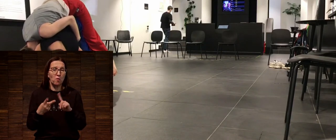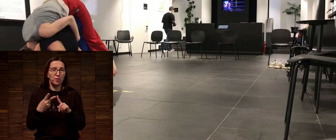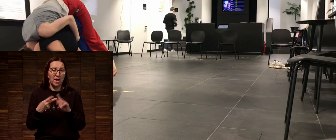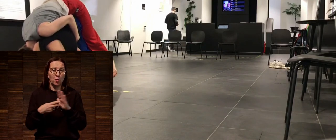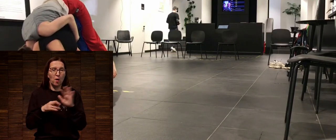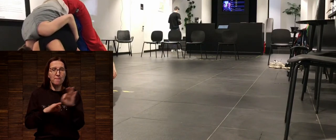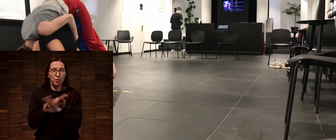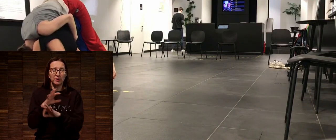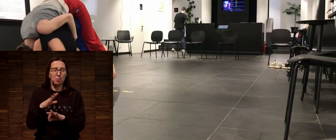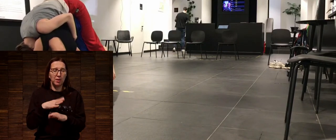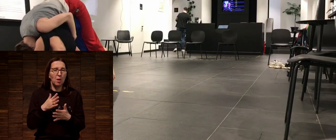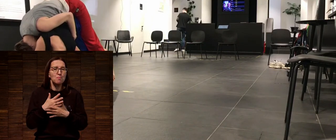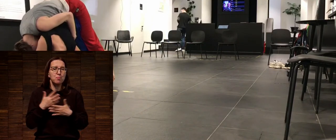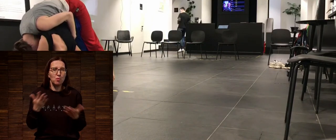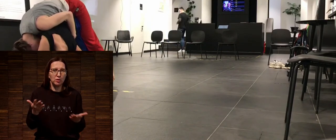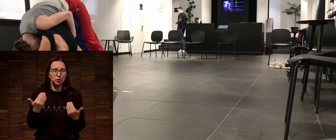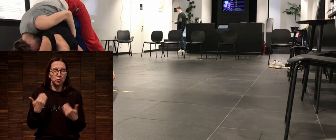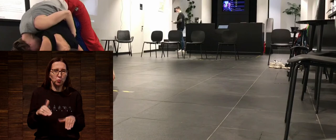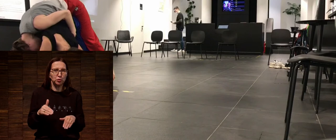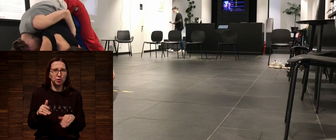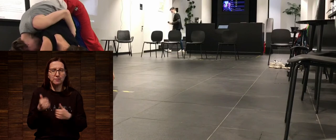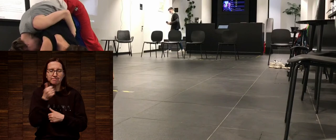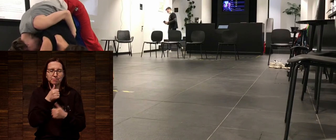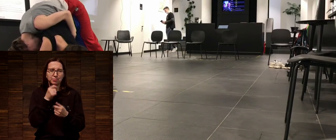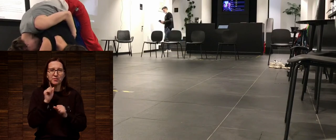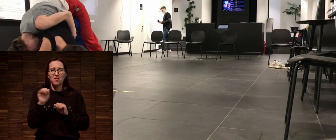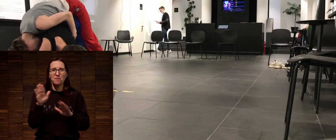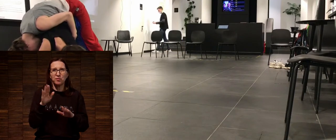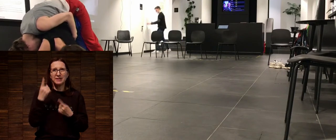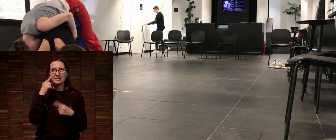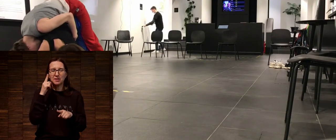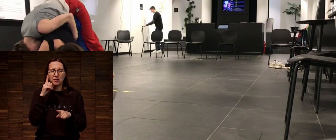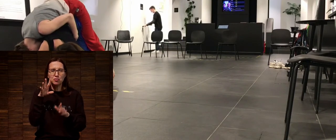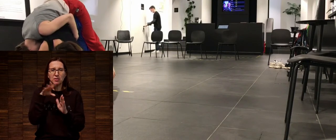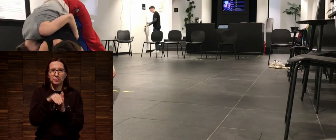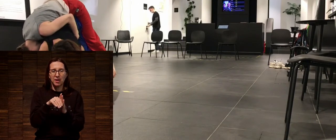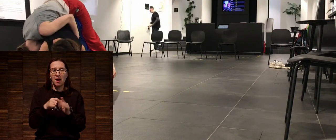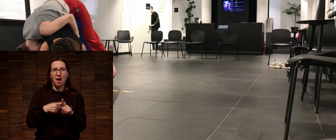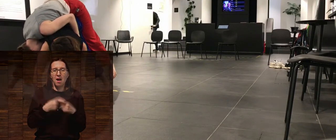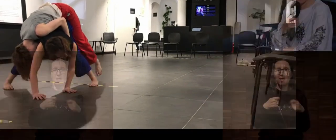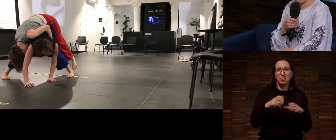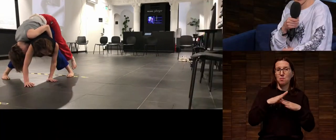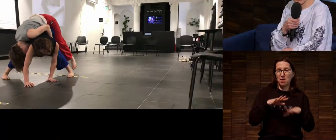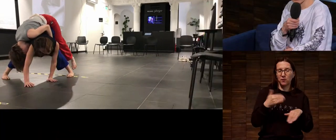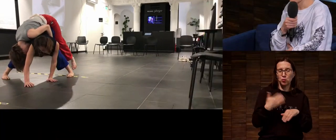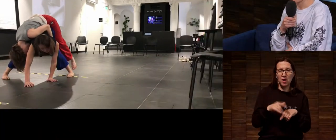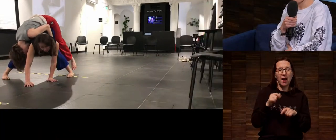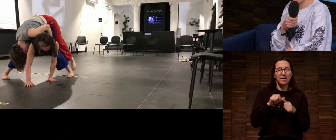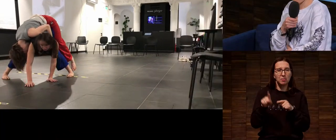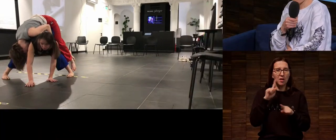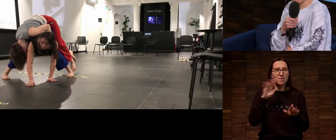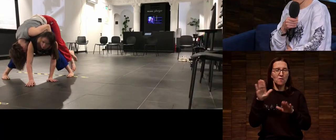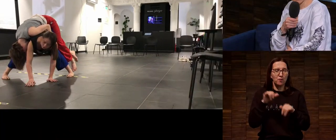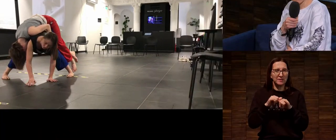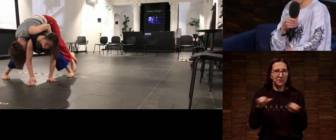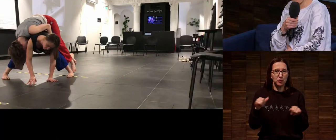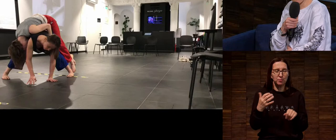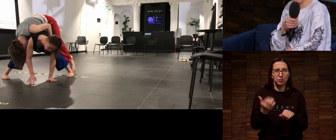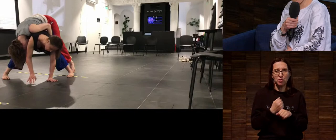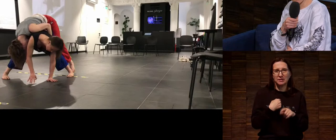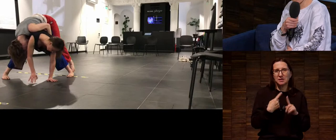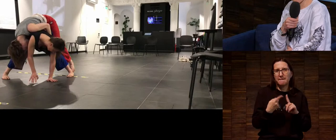проект, в нем было больше подобных каких-то практик или выставочных проектов, а не маркетов. Потому что если у нас на первом было